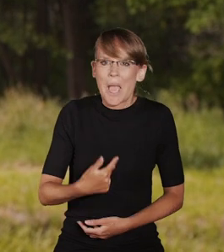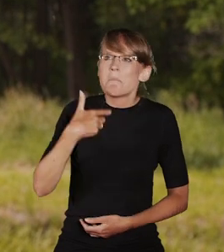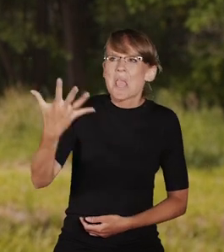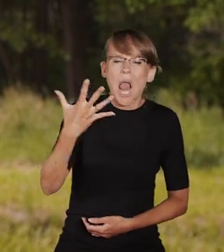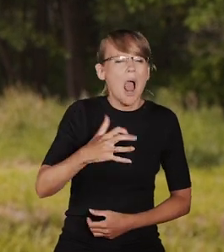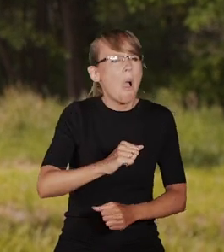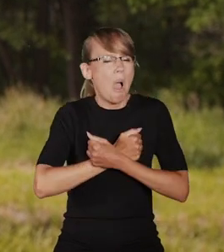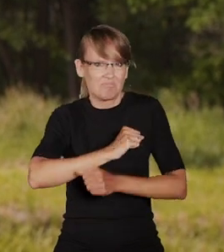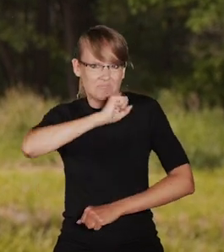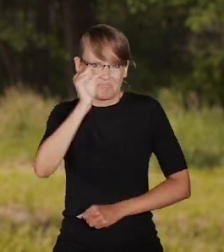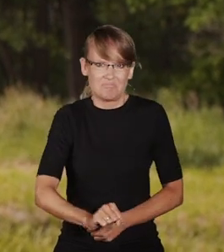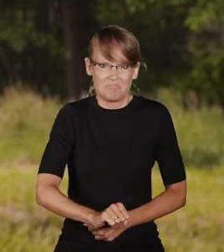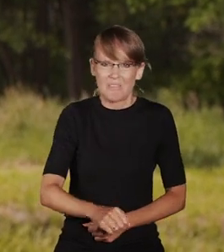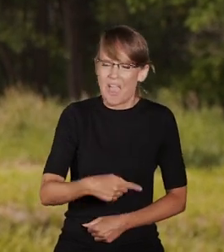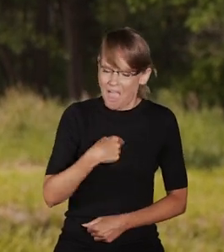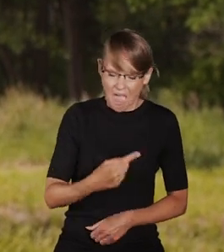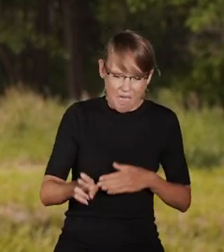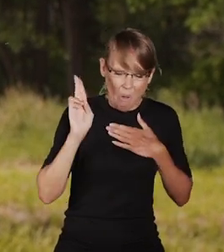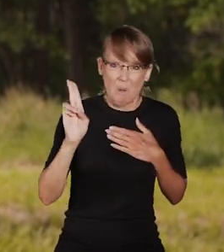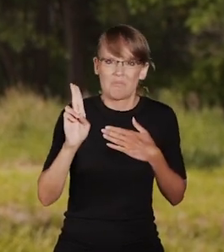Tak czy nie?